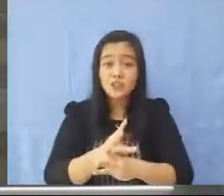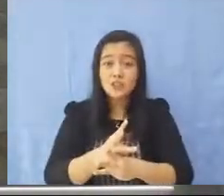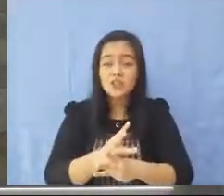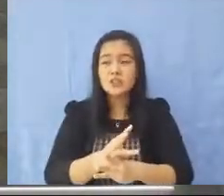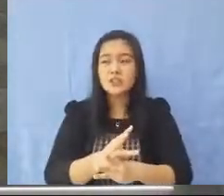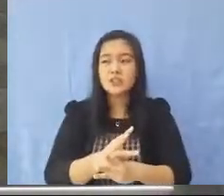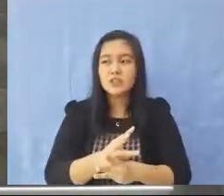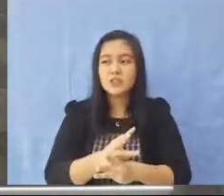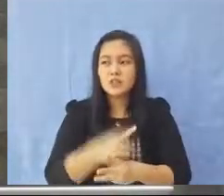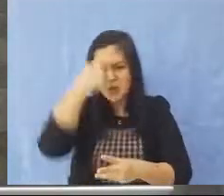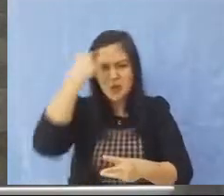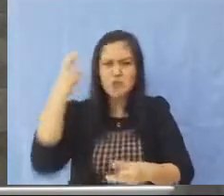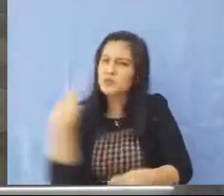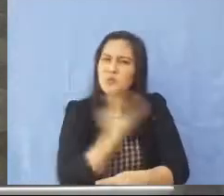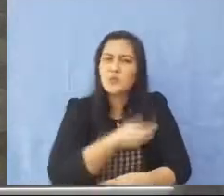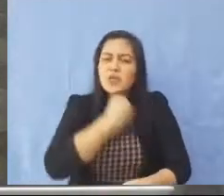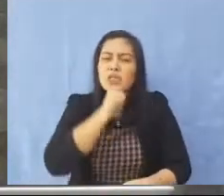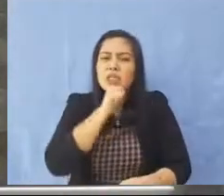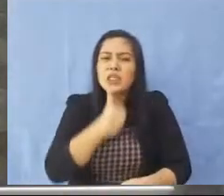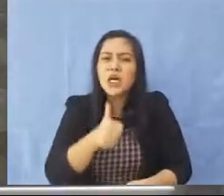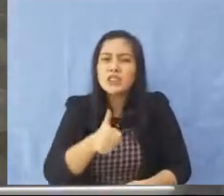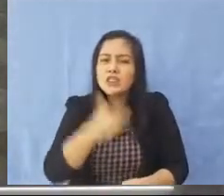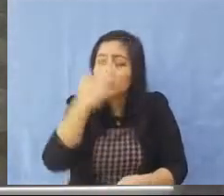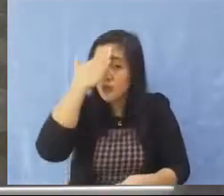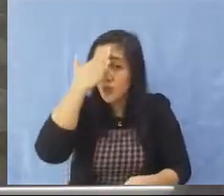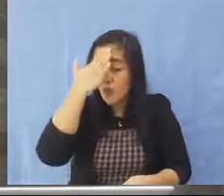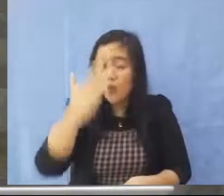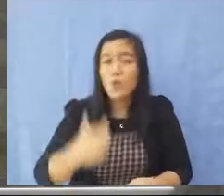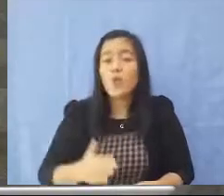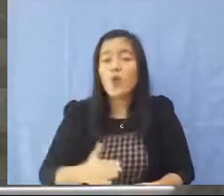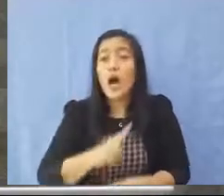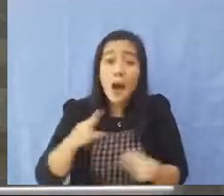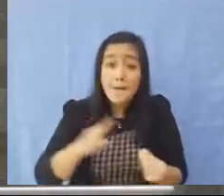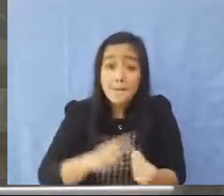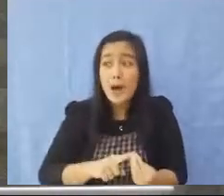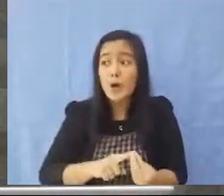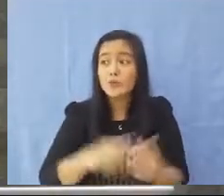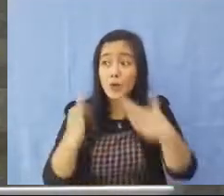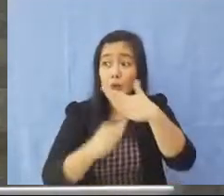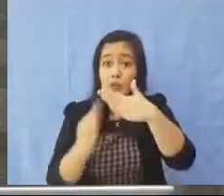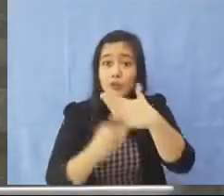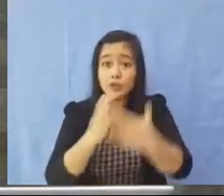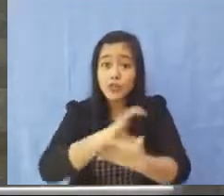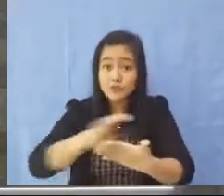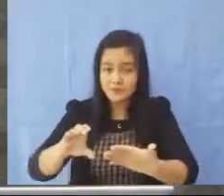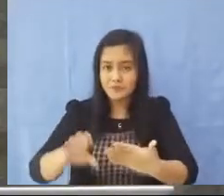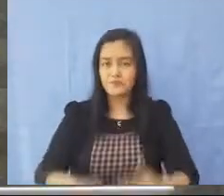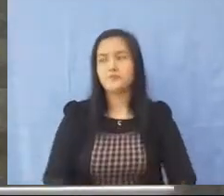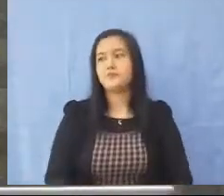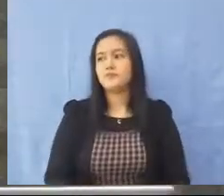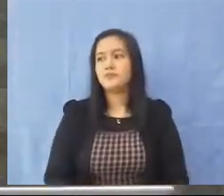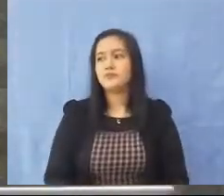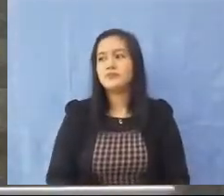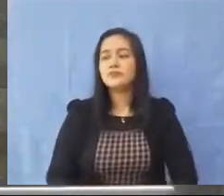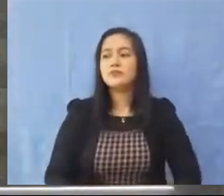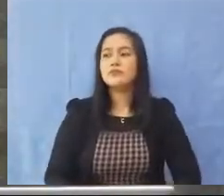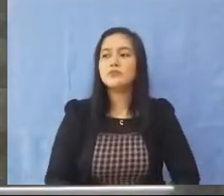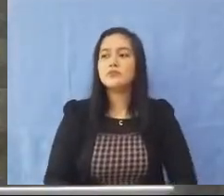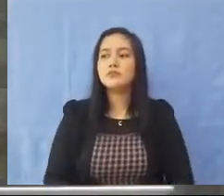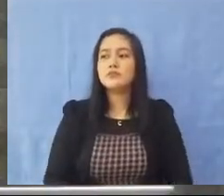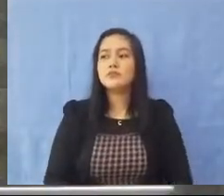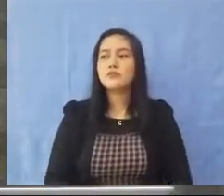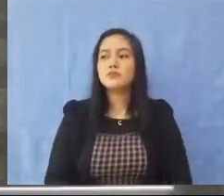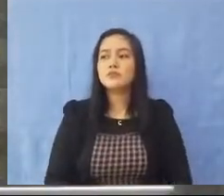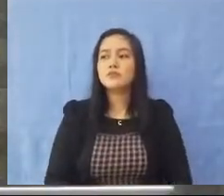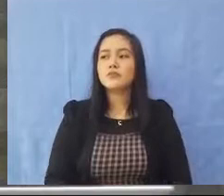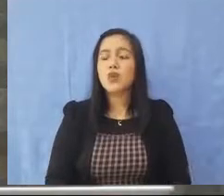Genesis sa linggo po na ito. Alright, not unless na may gusto pang ipatakil sa atin ating malapaso. Alright, kaya nga po, pagdating sa views